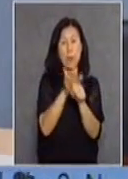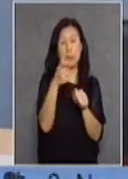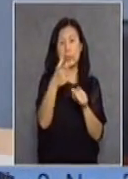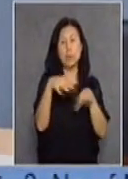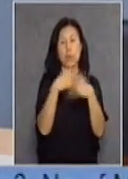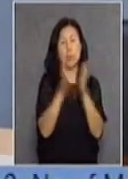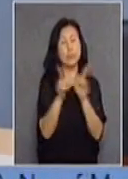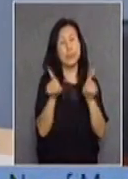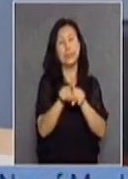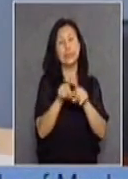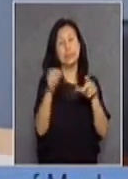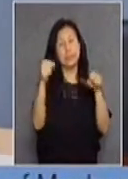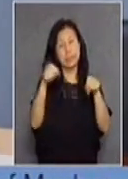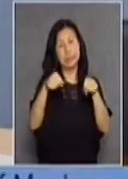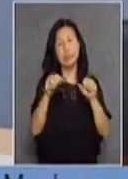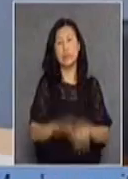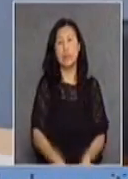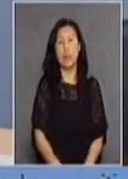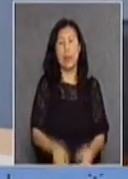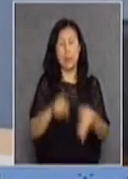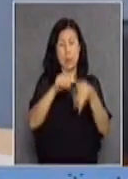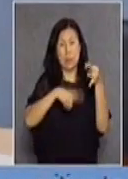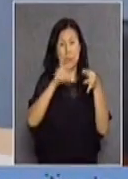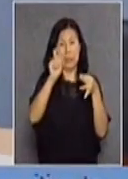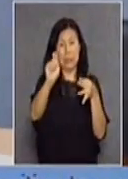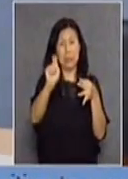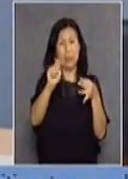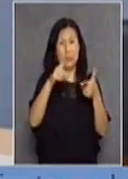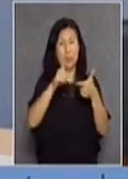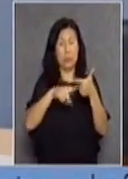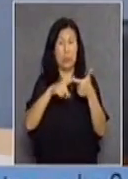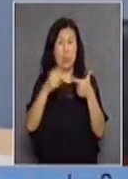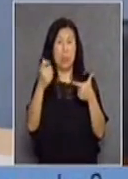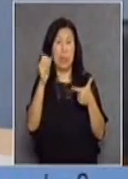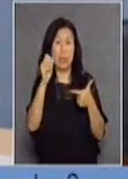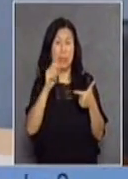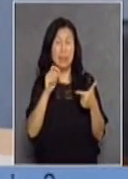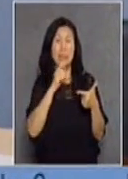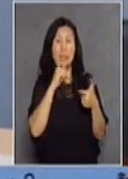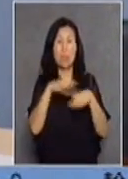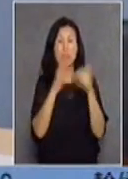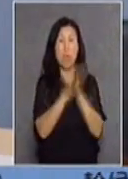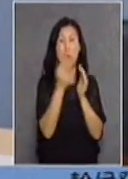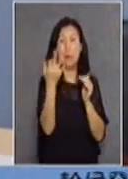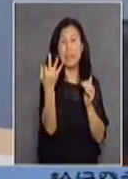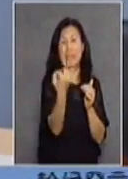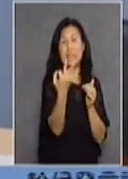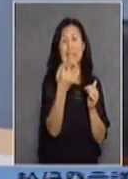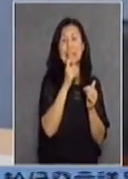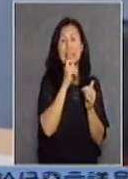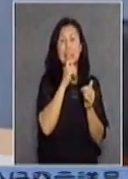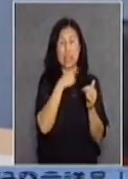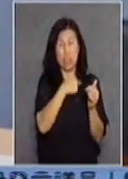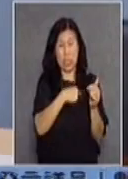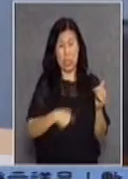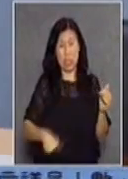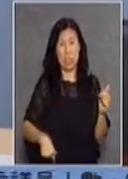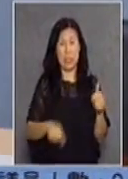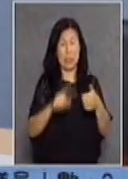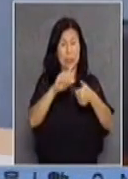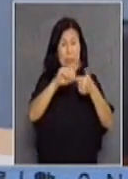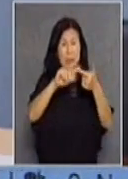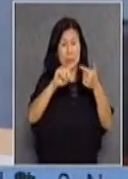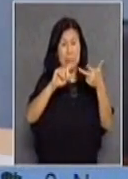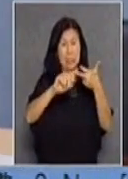我正話就講過，譚耀宗議員同埋阿曾玉成議員同埋阿陳教林議員咧，喺三個唔同嘅時期咧都講